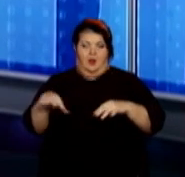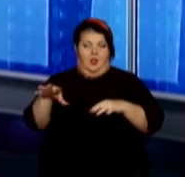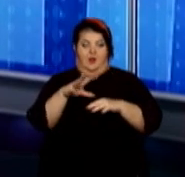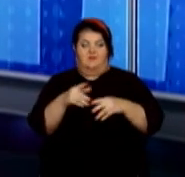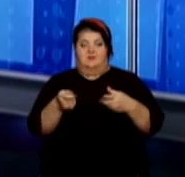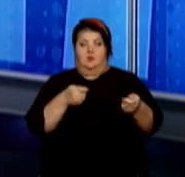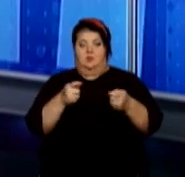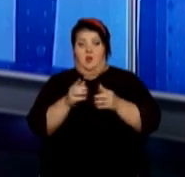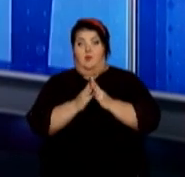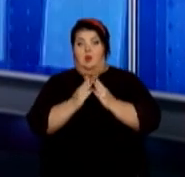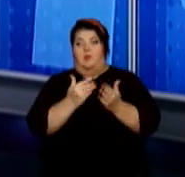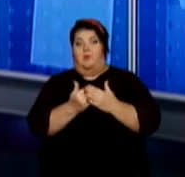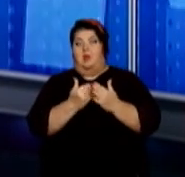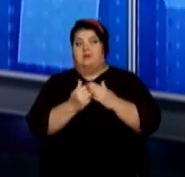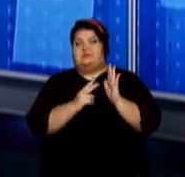попросили близько